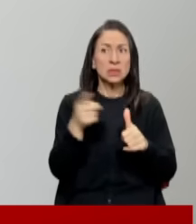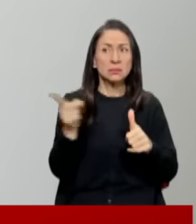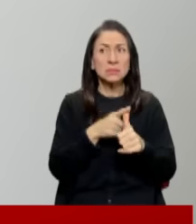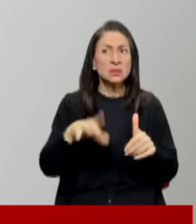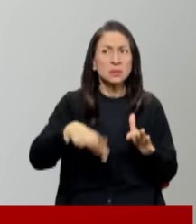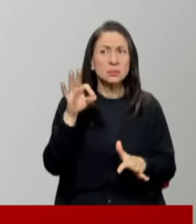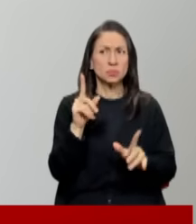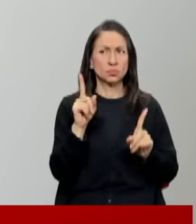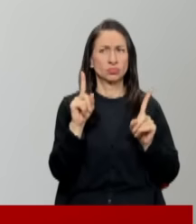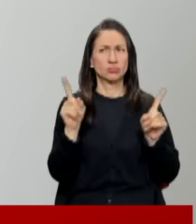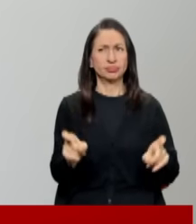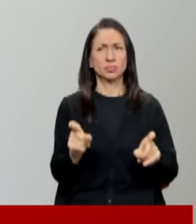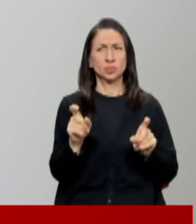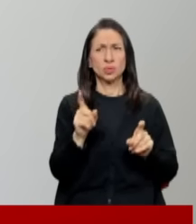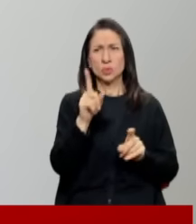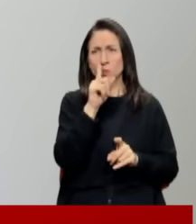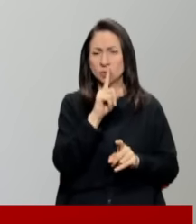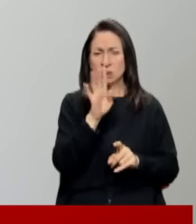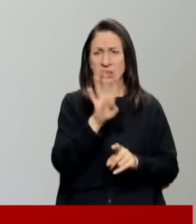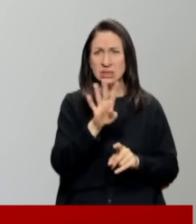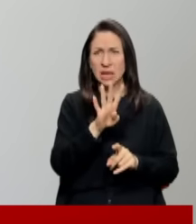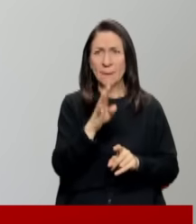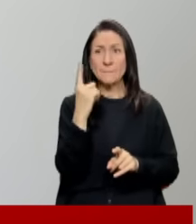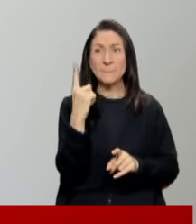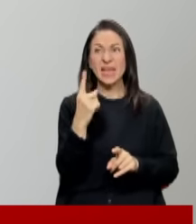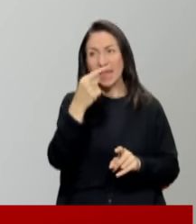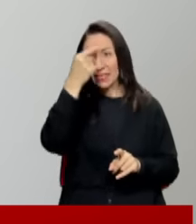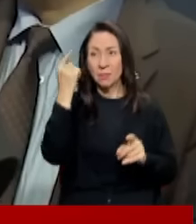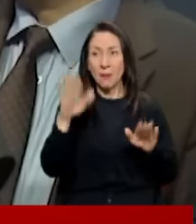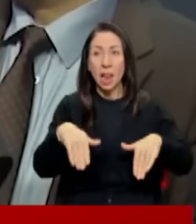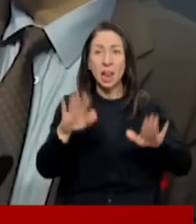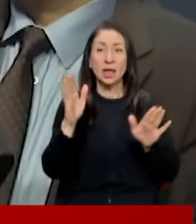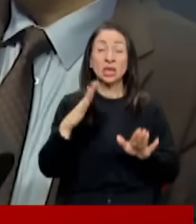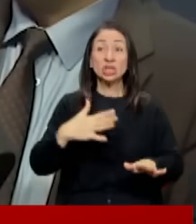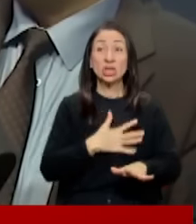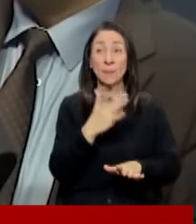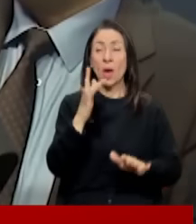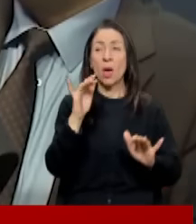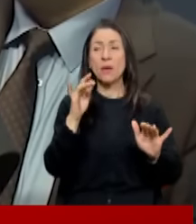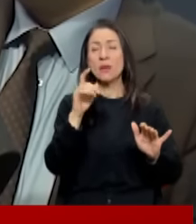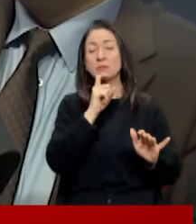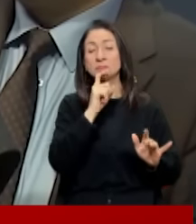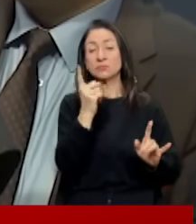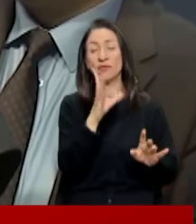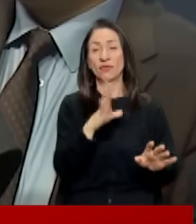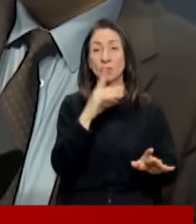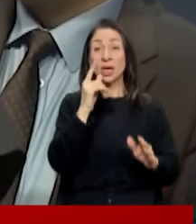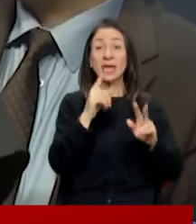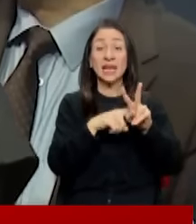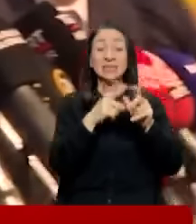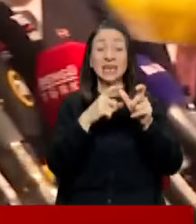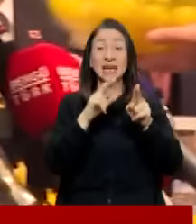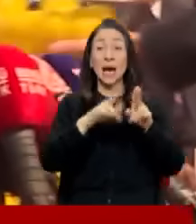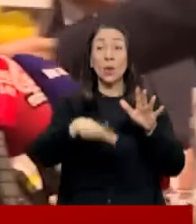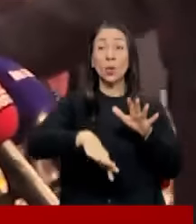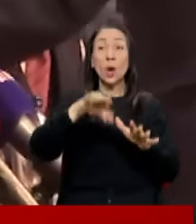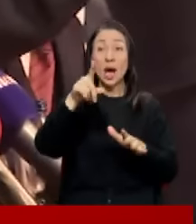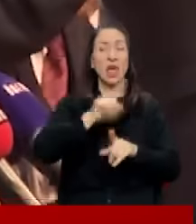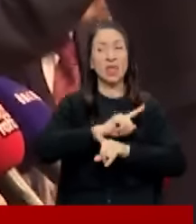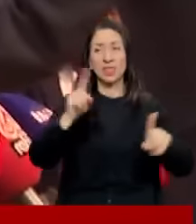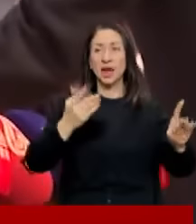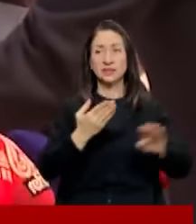sırada çıkması 140'da bir ihtimal. CHP şaibe var diyor. Yüksek Seçim Kurulu'nda yapılan kura çekimine